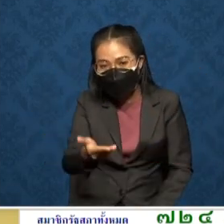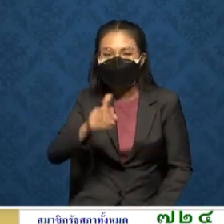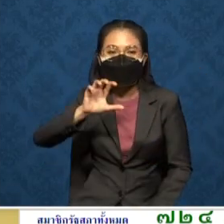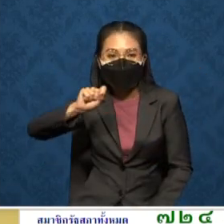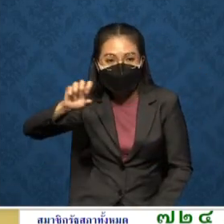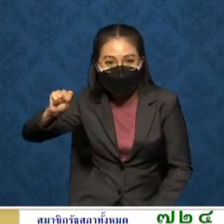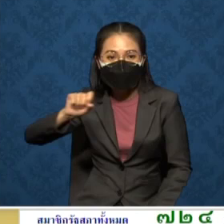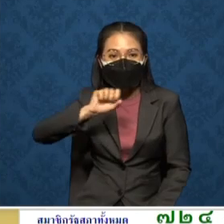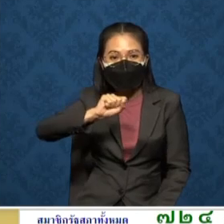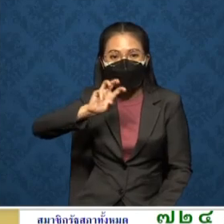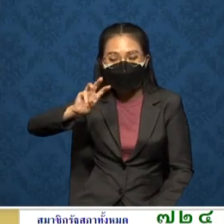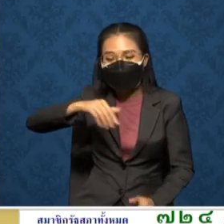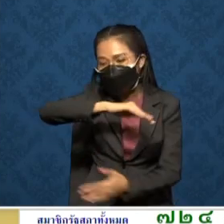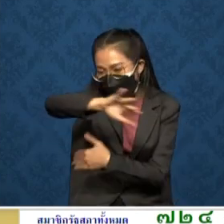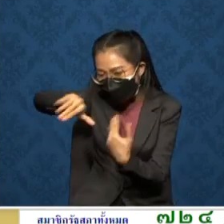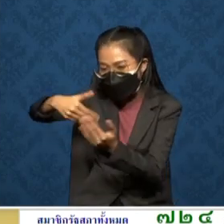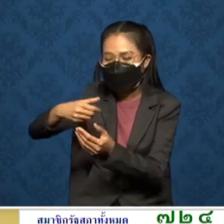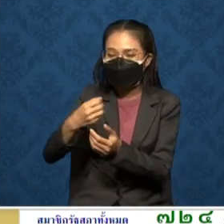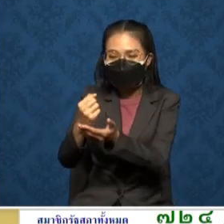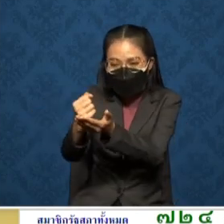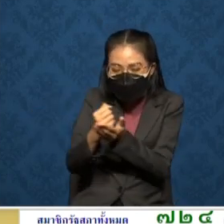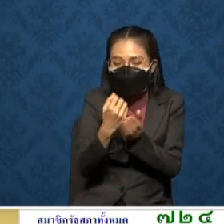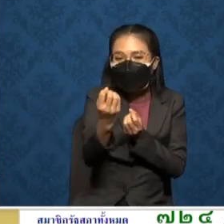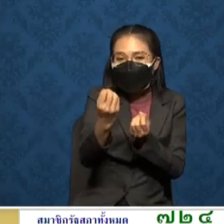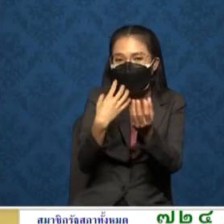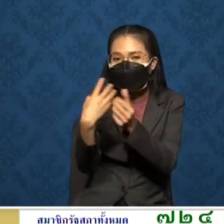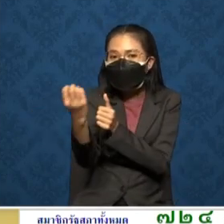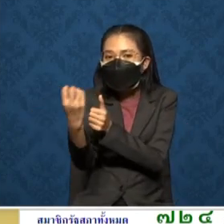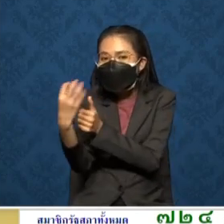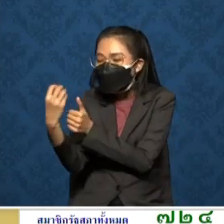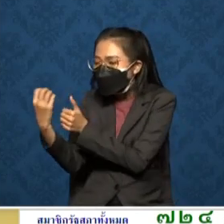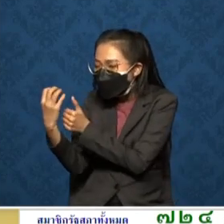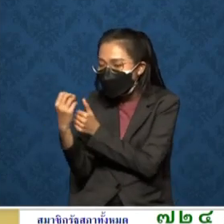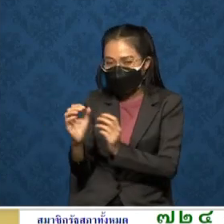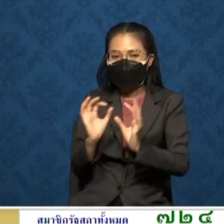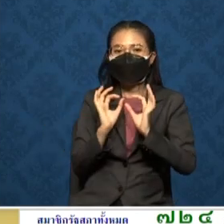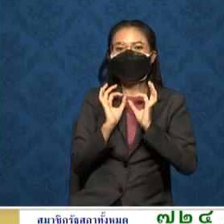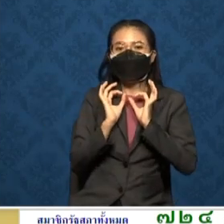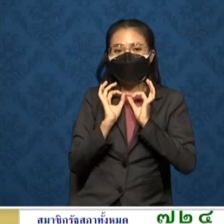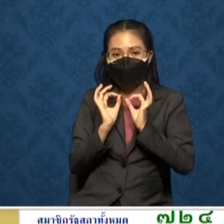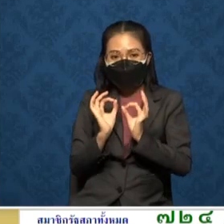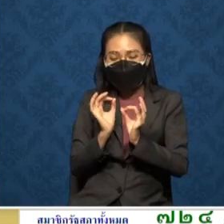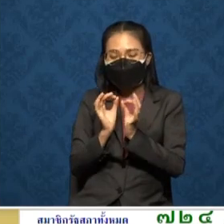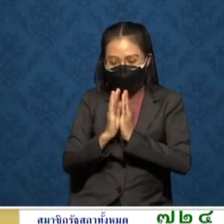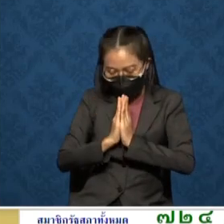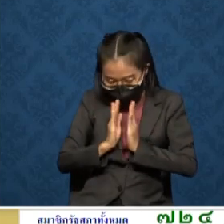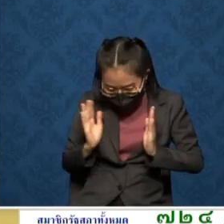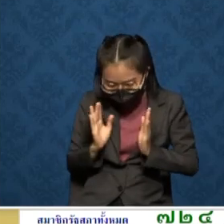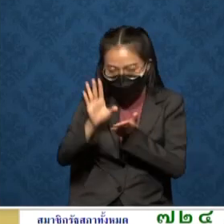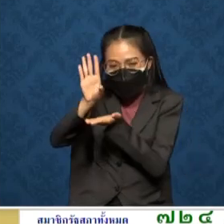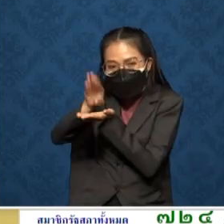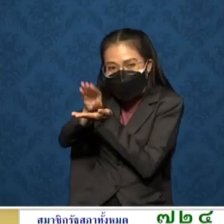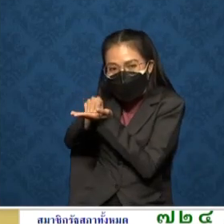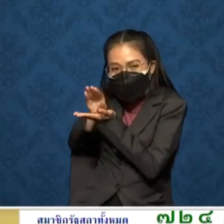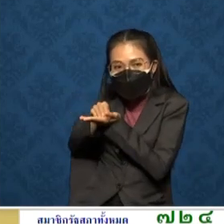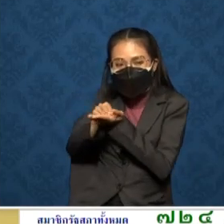ำหรับคำแนะนำดีๆหลายเรื่องเราไม่ได้คิดมาก่อนแล้วท่านได้แสดงประสบการณ์ของท่านได้เห็น